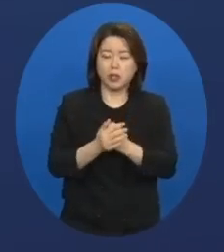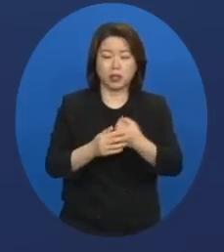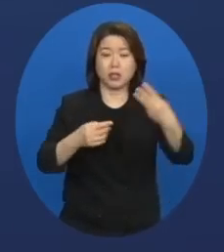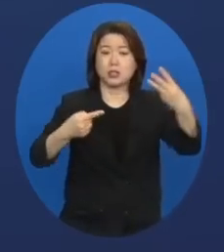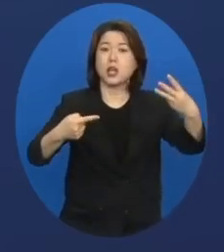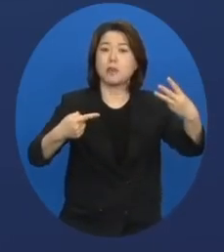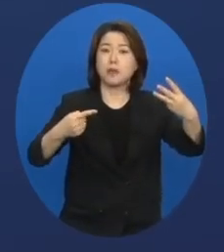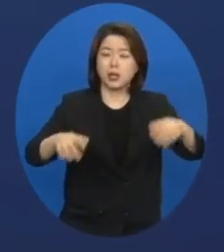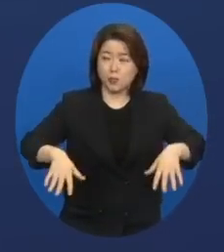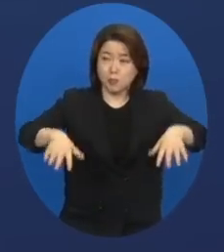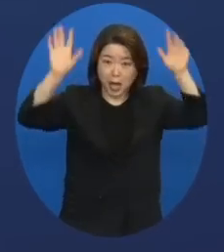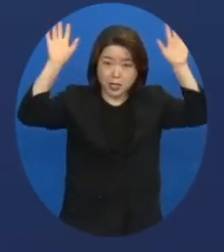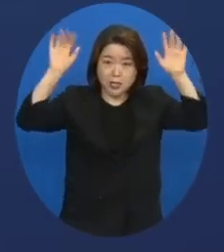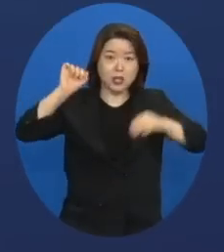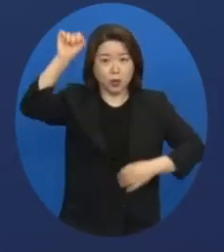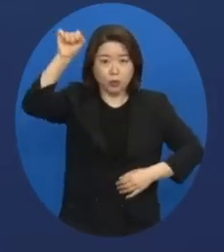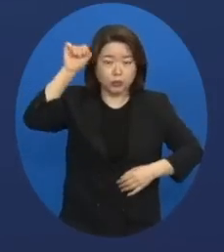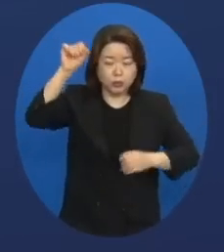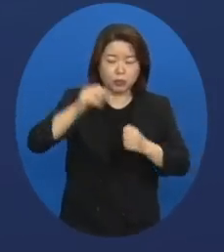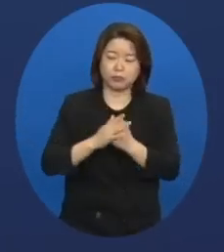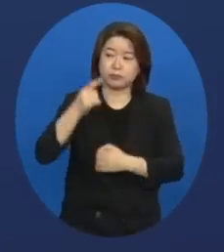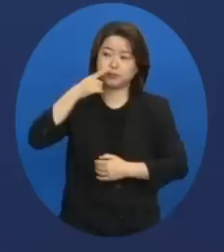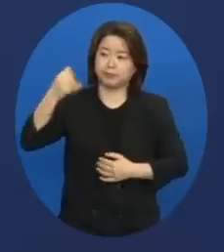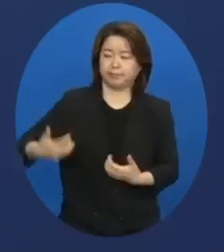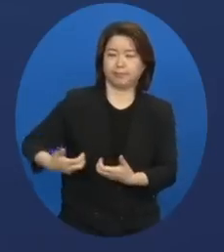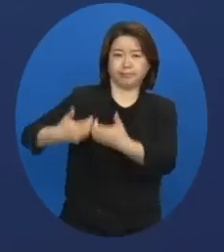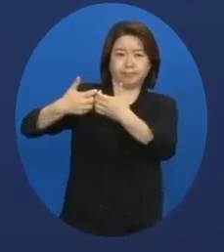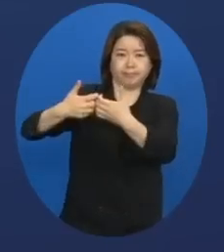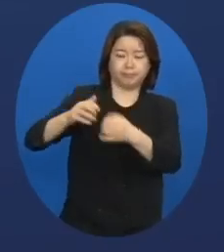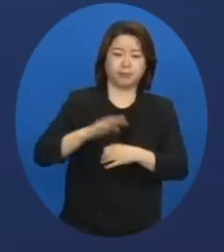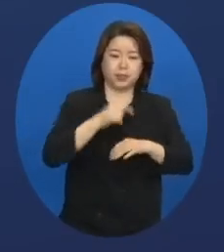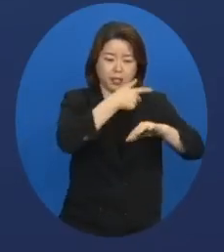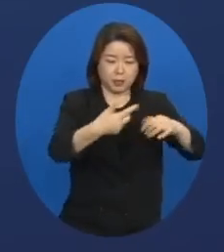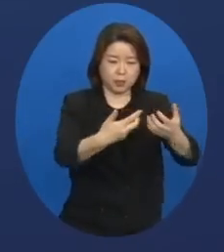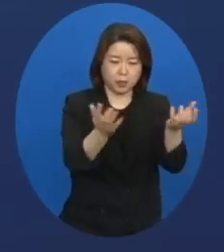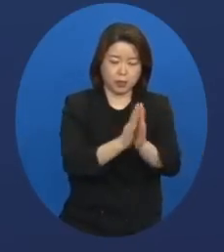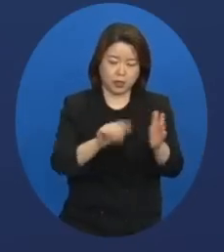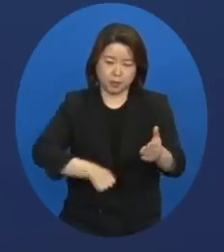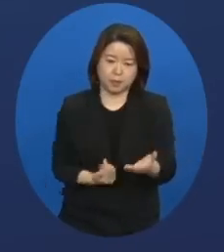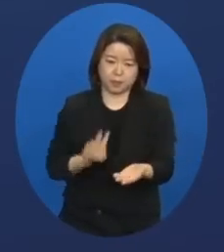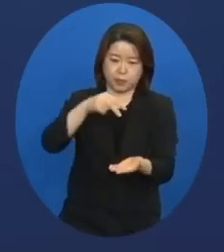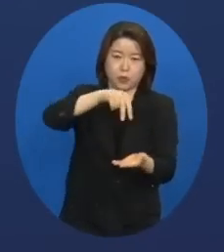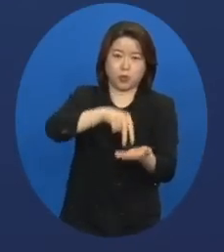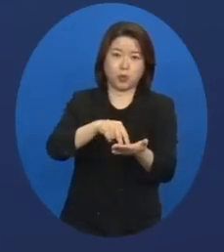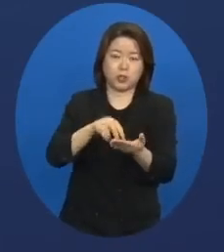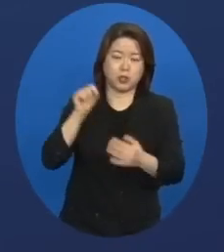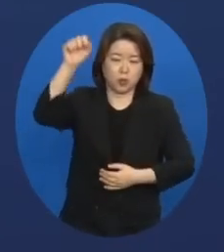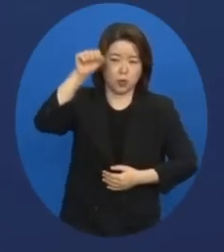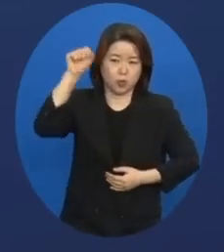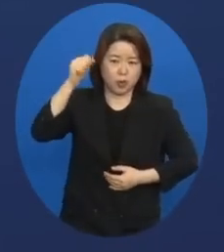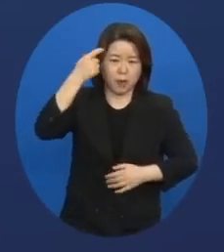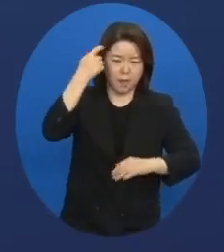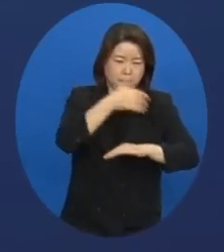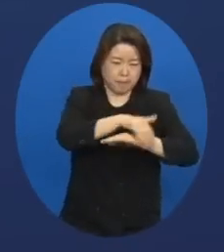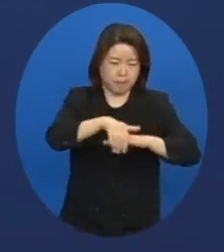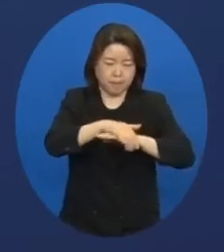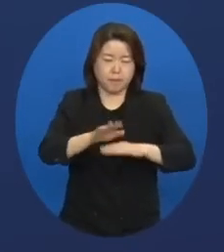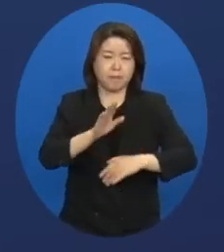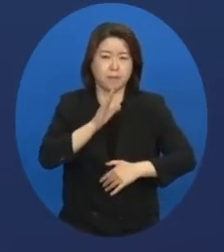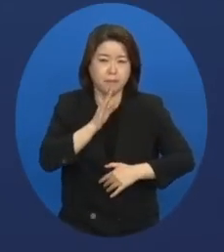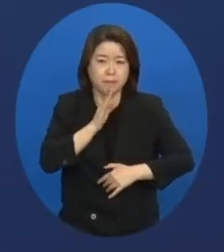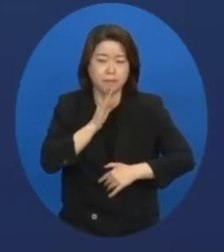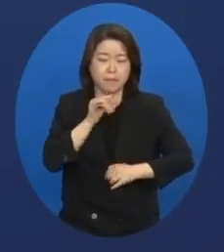3.1운동을, 일제를 대항하여 이 민족 독립운동을 기획하고 그리고 실제로